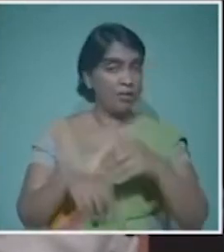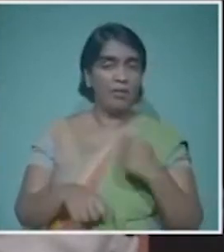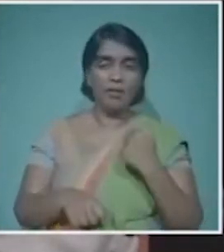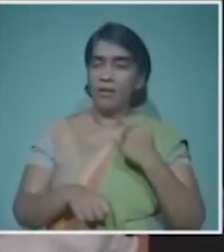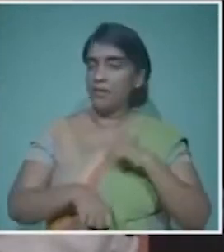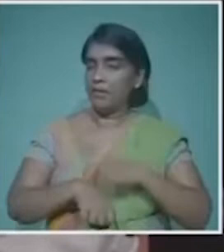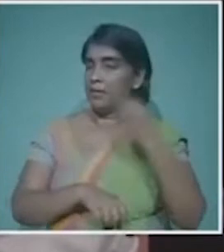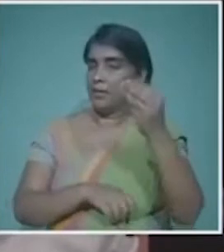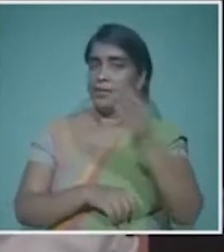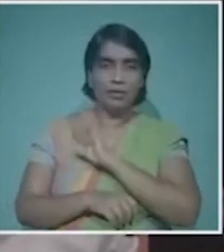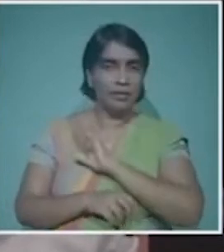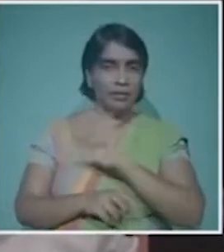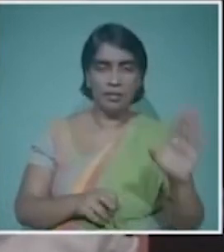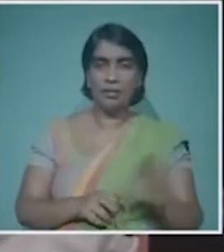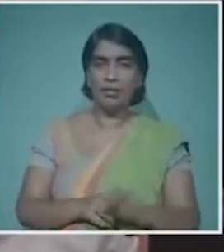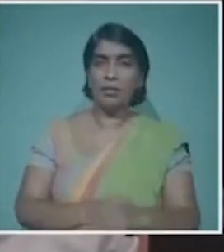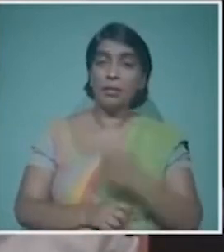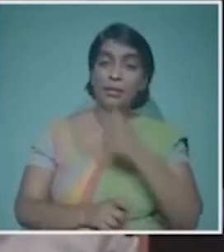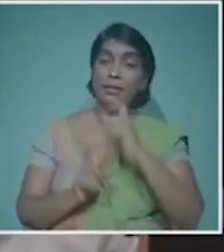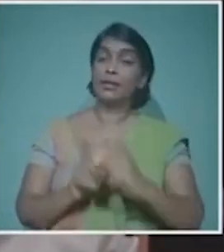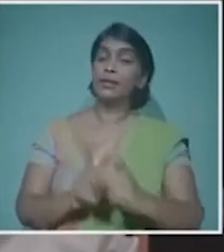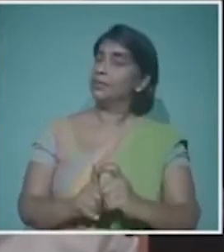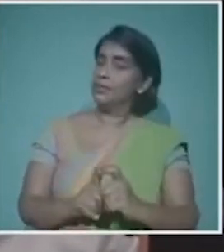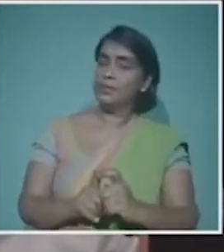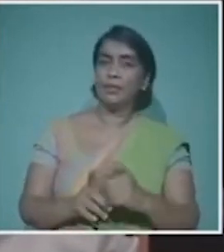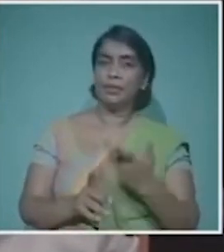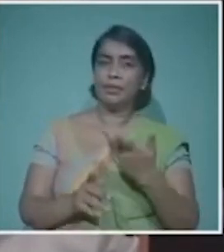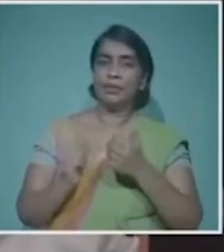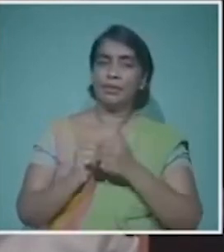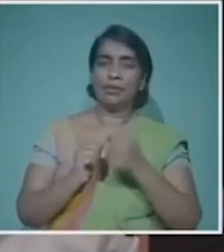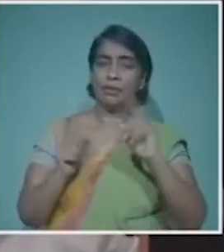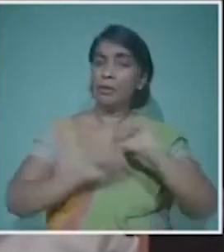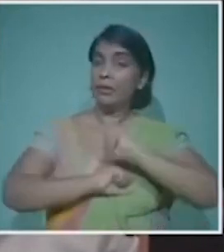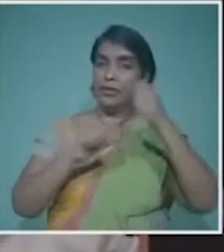දෙන්න ඩීන්ඩියම් ලට තැනක් නෑ මේ රටේ